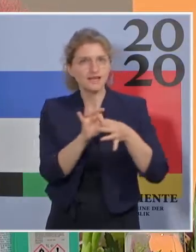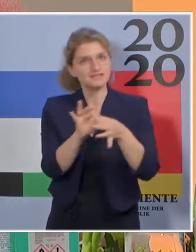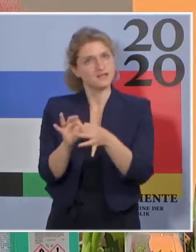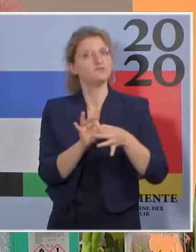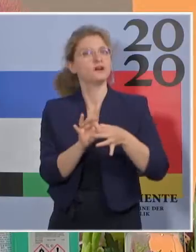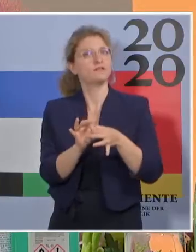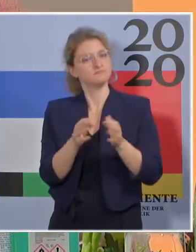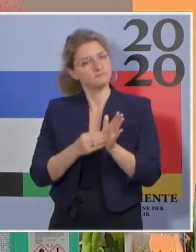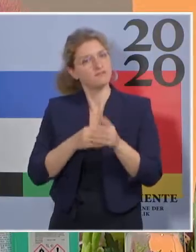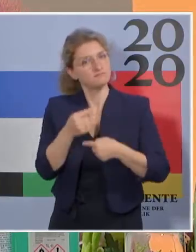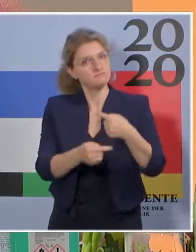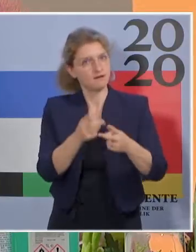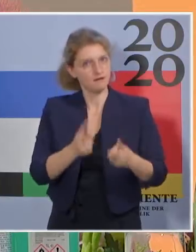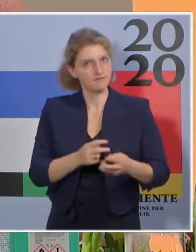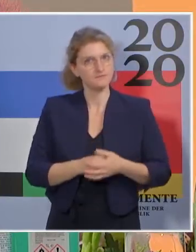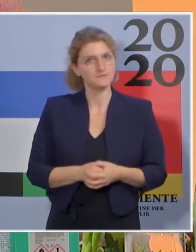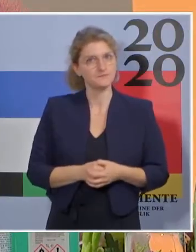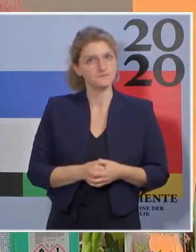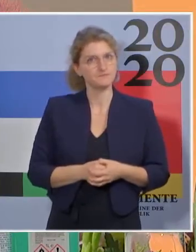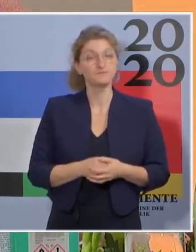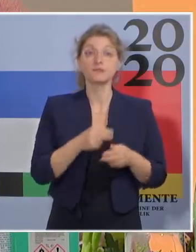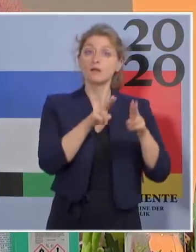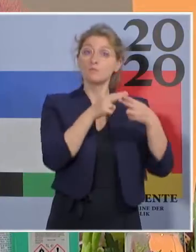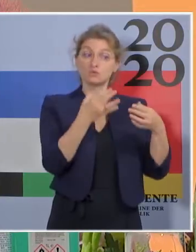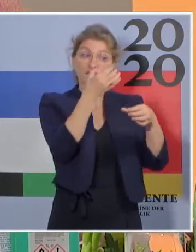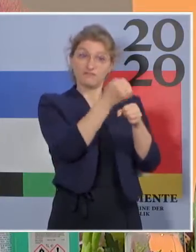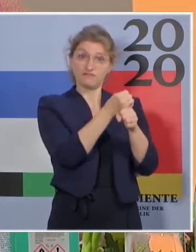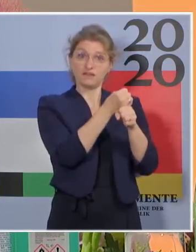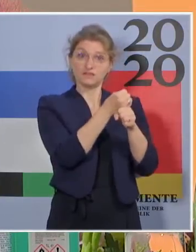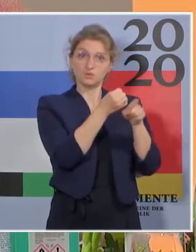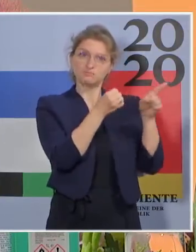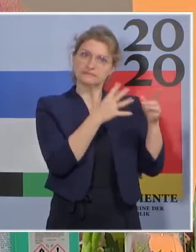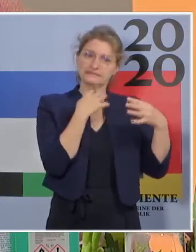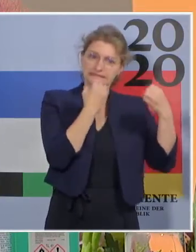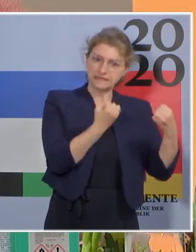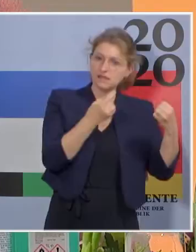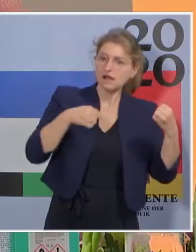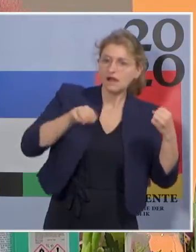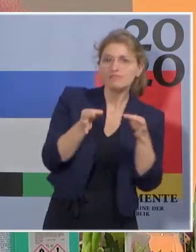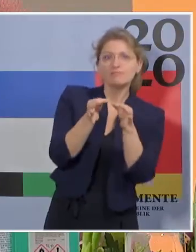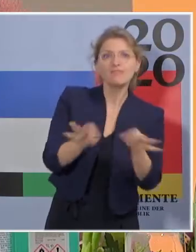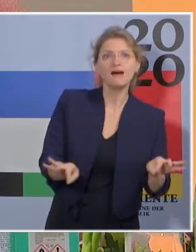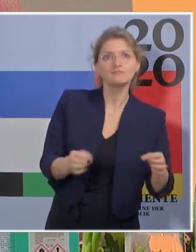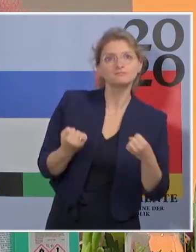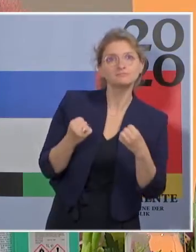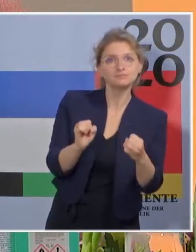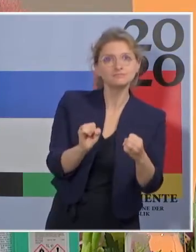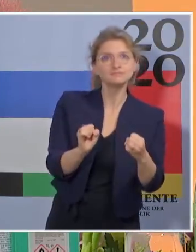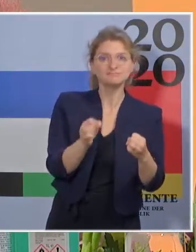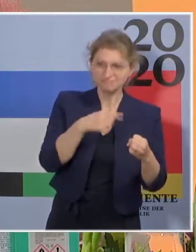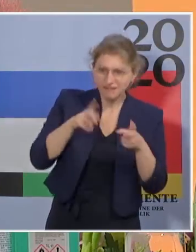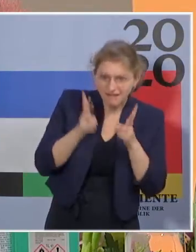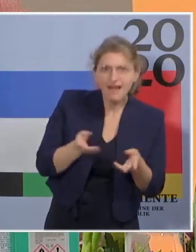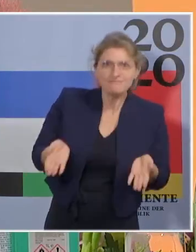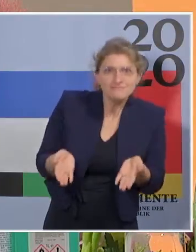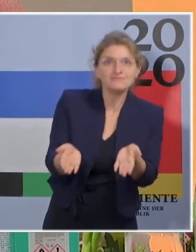einsetzen. Unsere Bundesverfassung stellt sicher, dass wir das dürfen. Sie stellt sicher, dass wir das können. Und sie